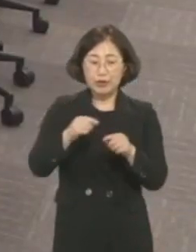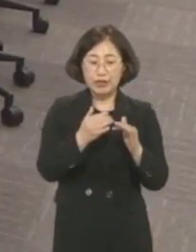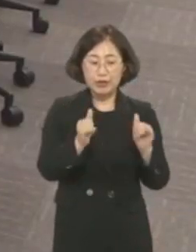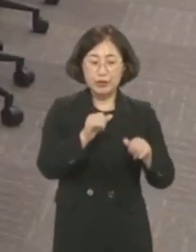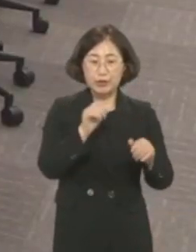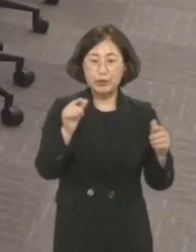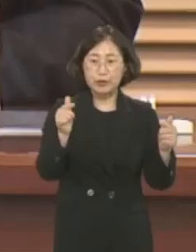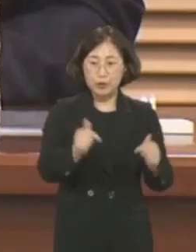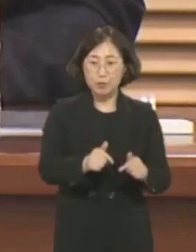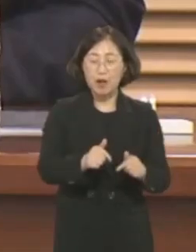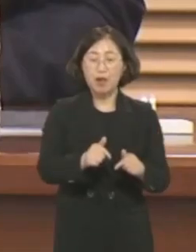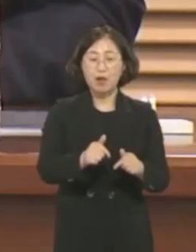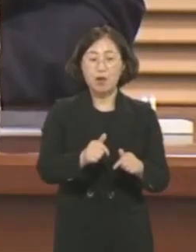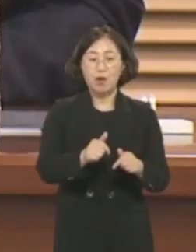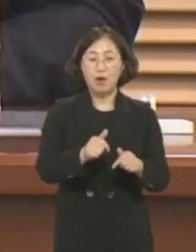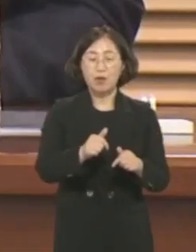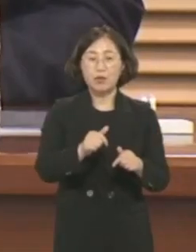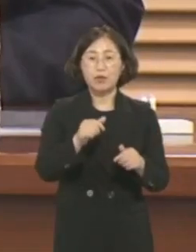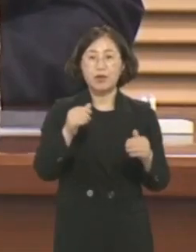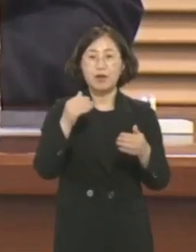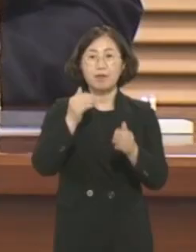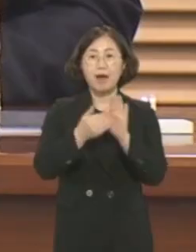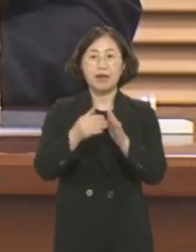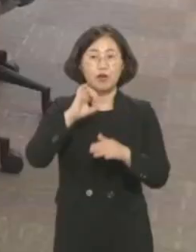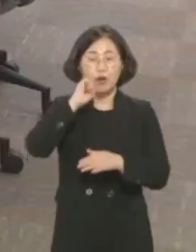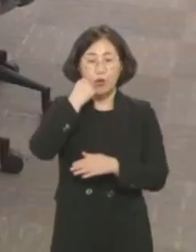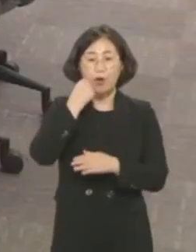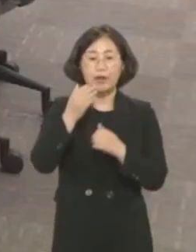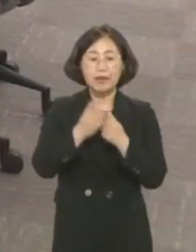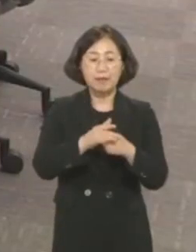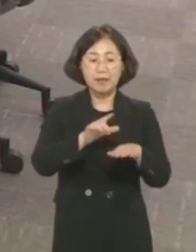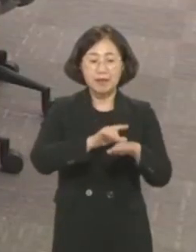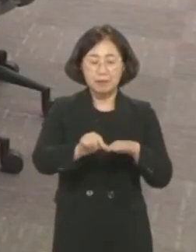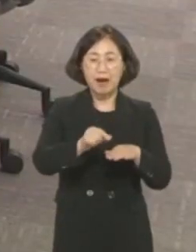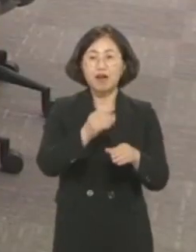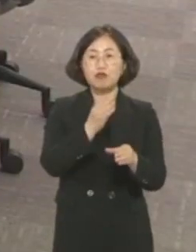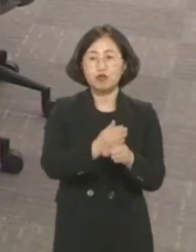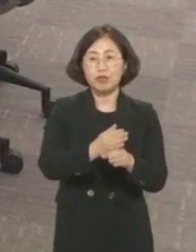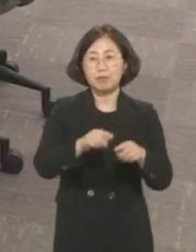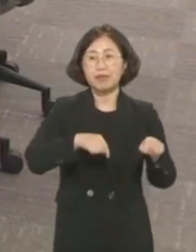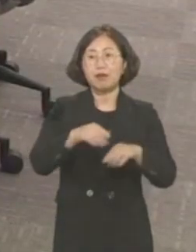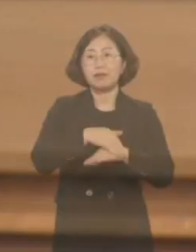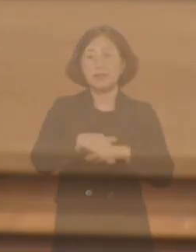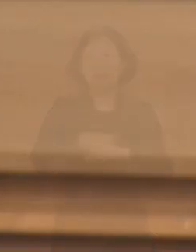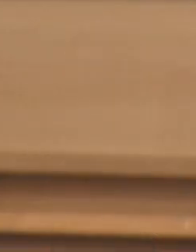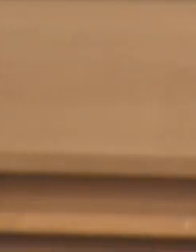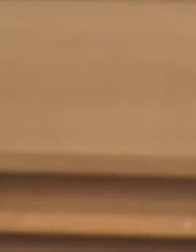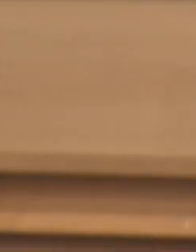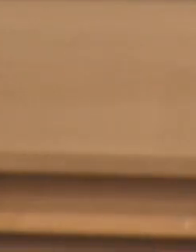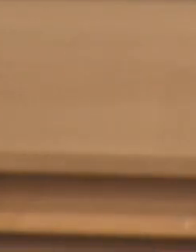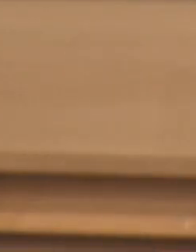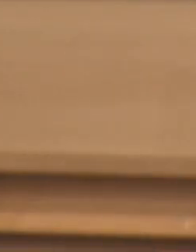소멸을 막기엔 한계가 있다며 지방주도에 획기적인 제도 개선이 논의됐습니다 그런게 있어